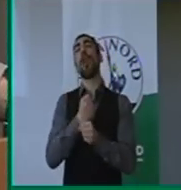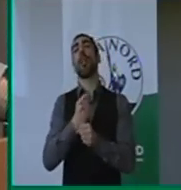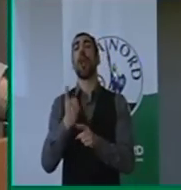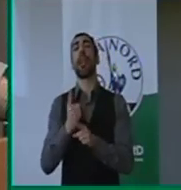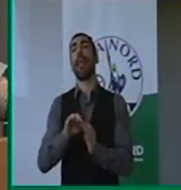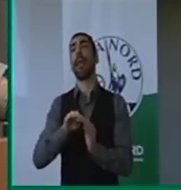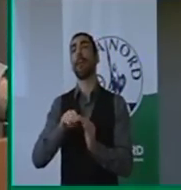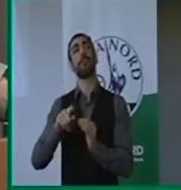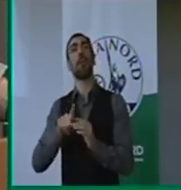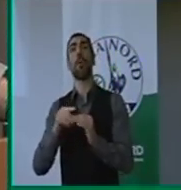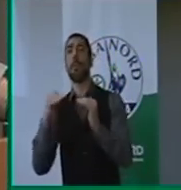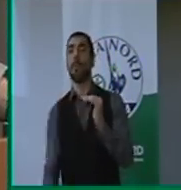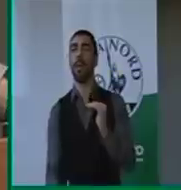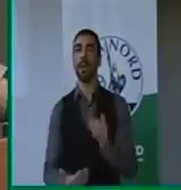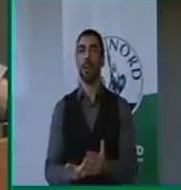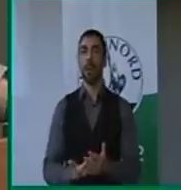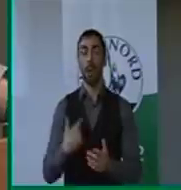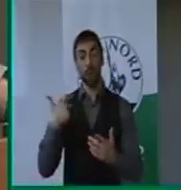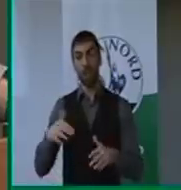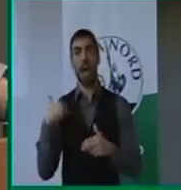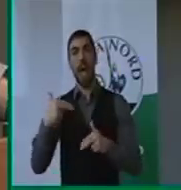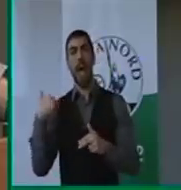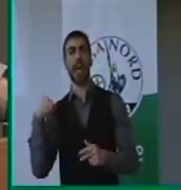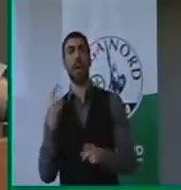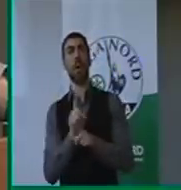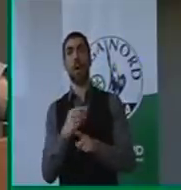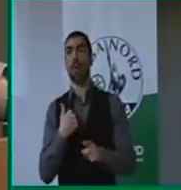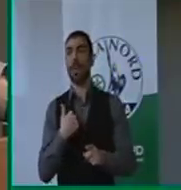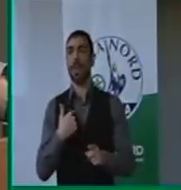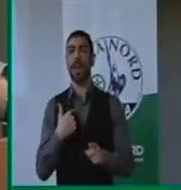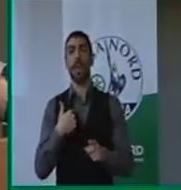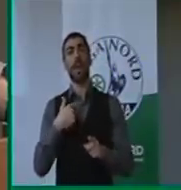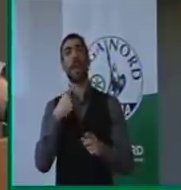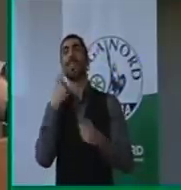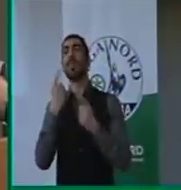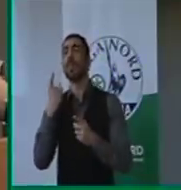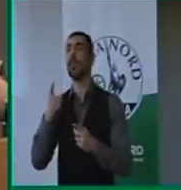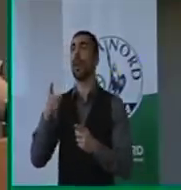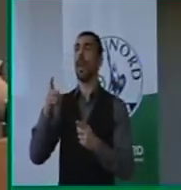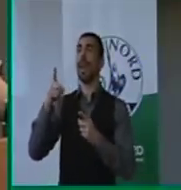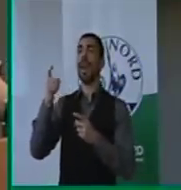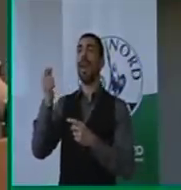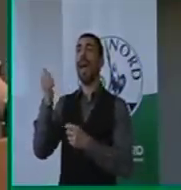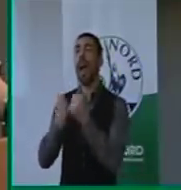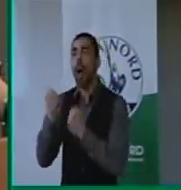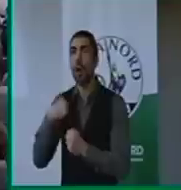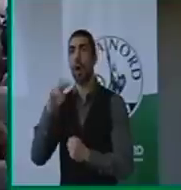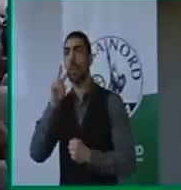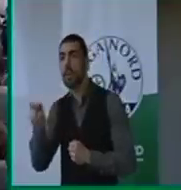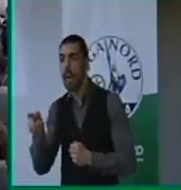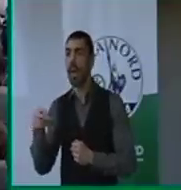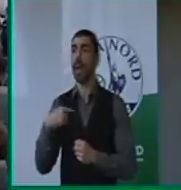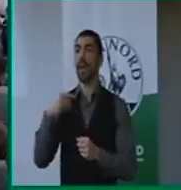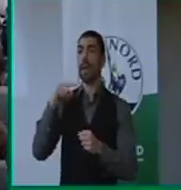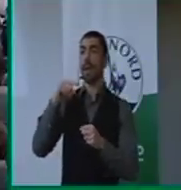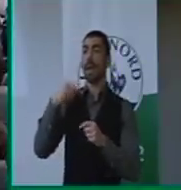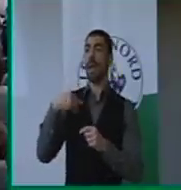Siccome il io da da qualche anno seguo ambienti economici parlo di MMT mi riferisco